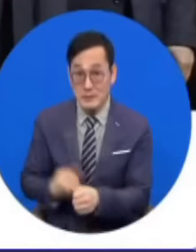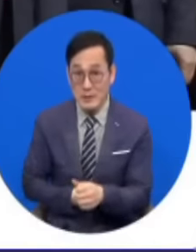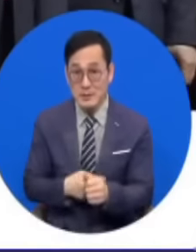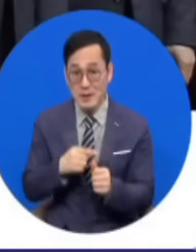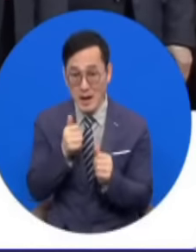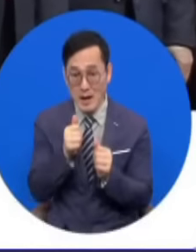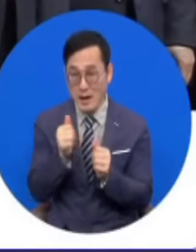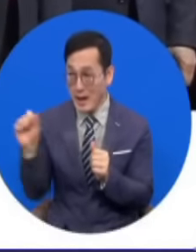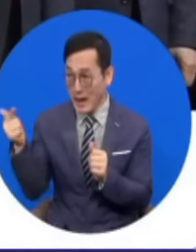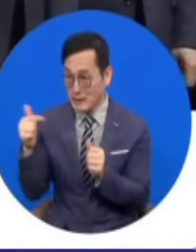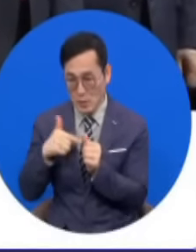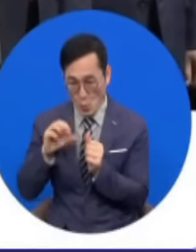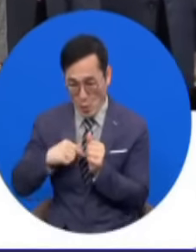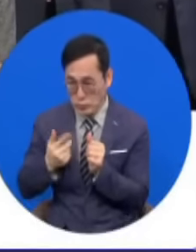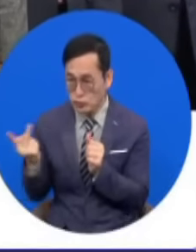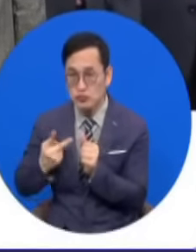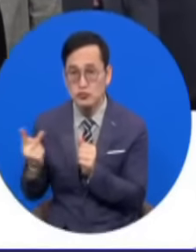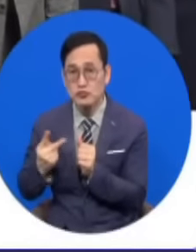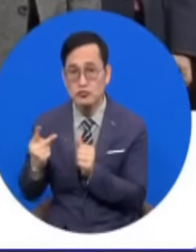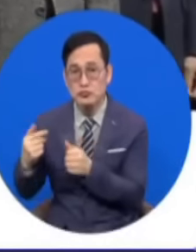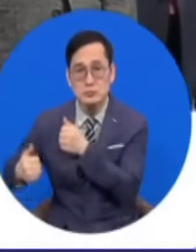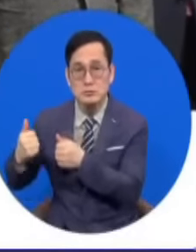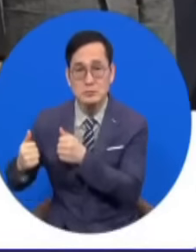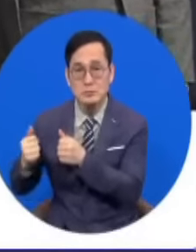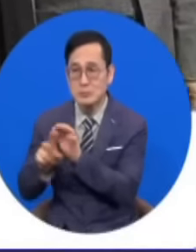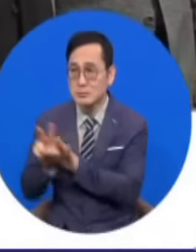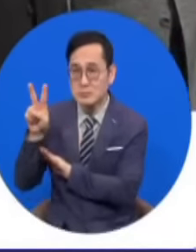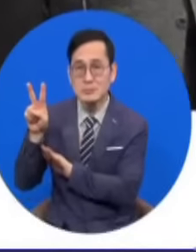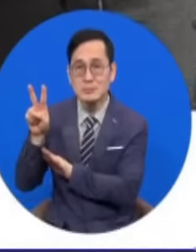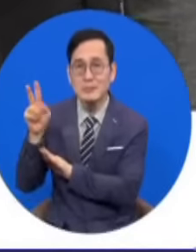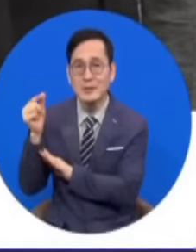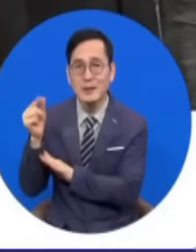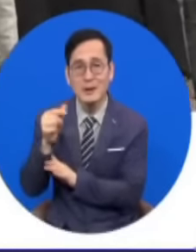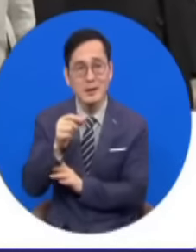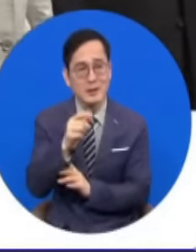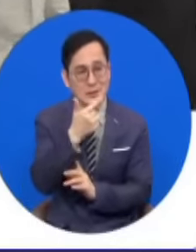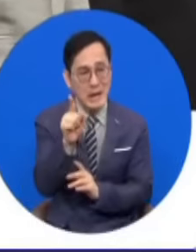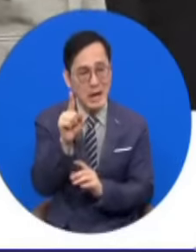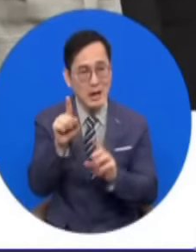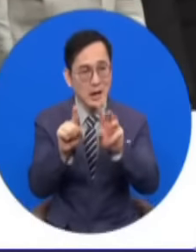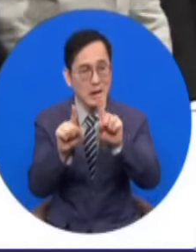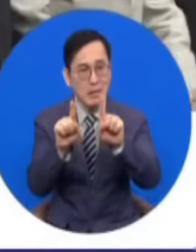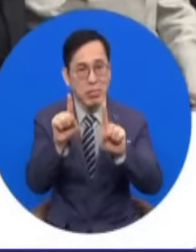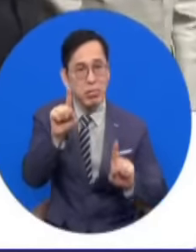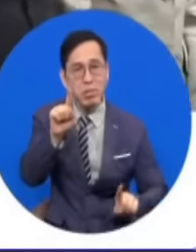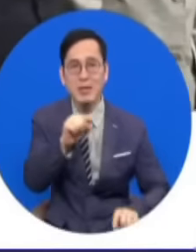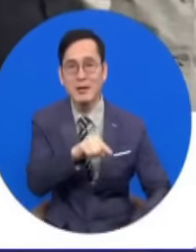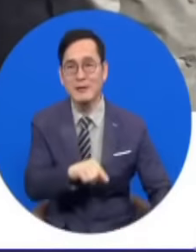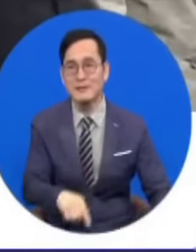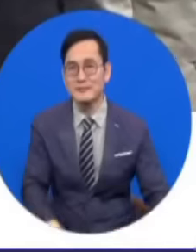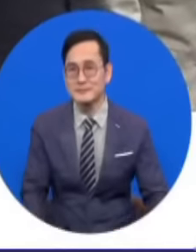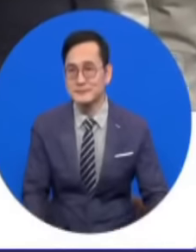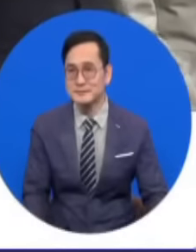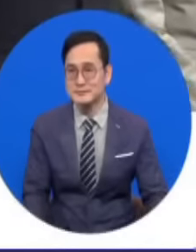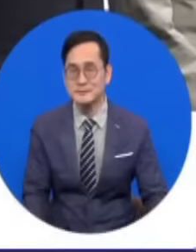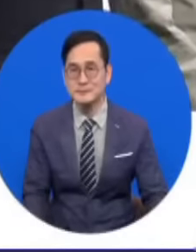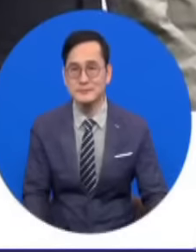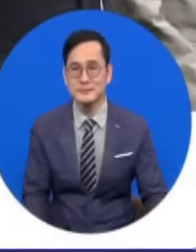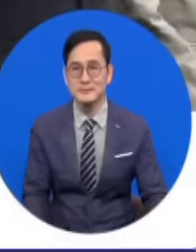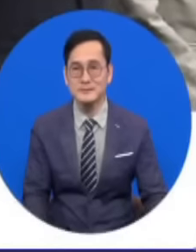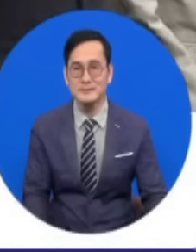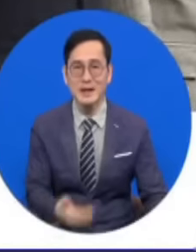대결 식으로 돼 버린 겁니다 방금 원유 후보의 그 메시지에서도 원 1이냐 한동이 선택 시간이 다가왔다